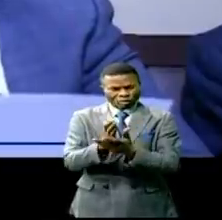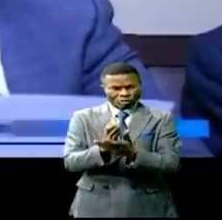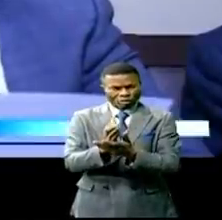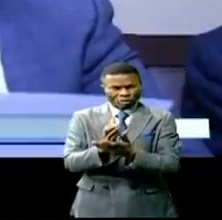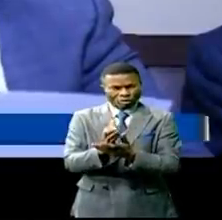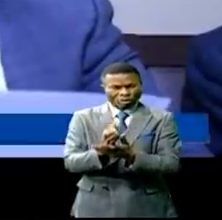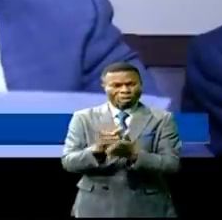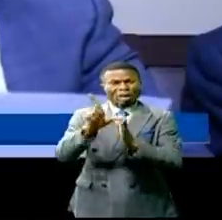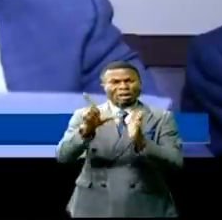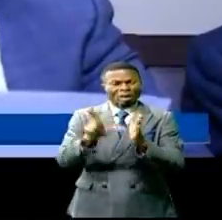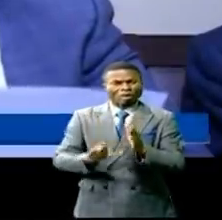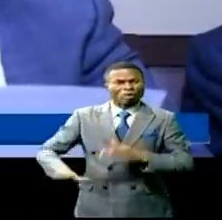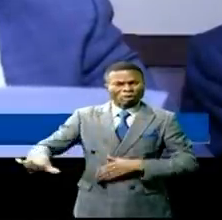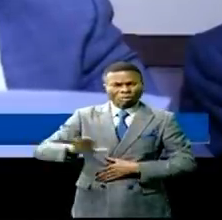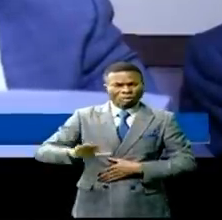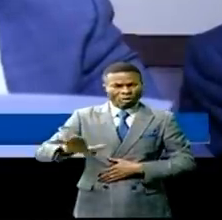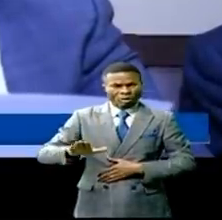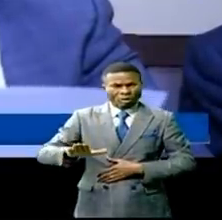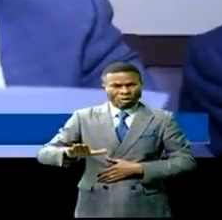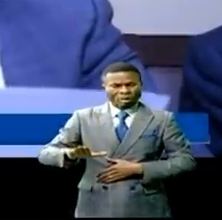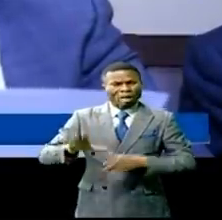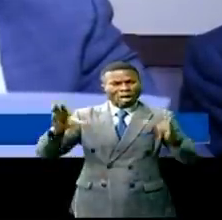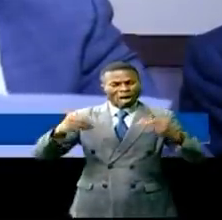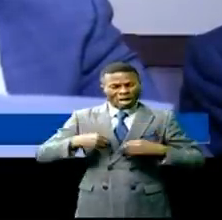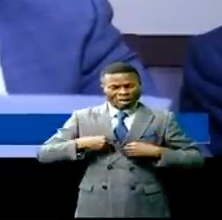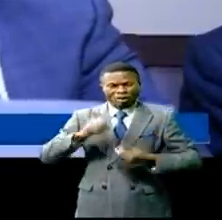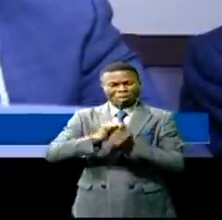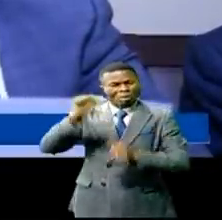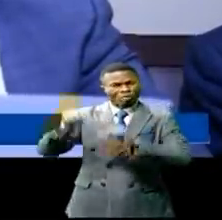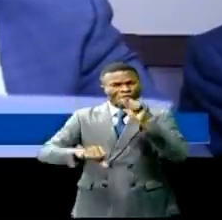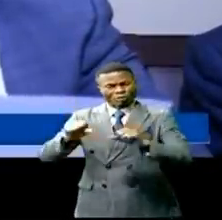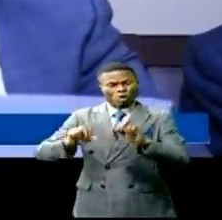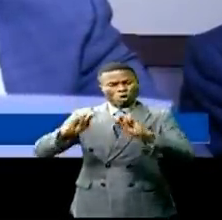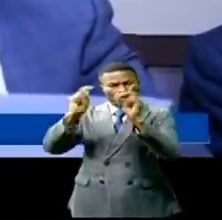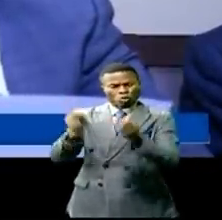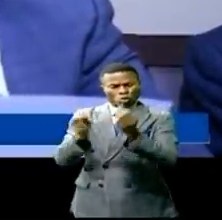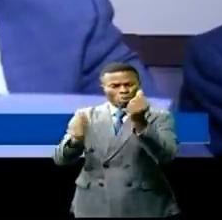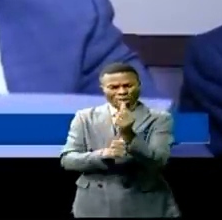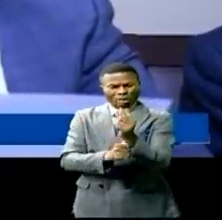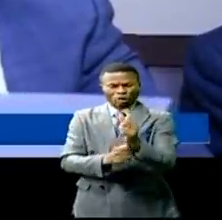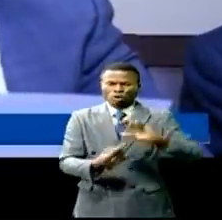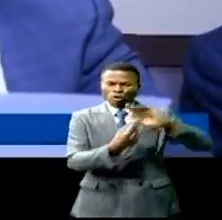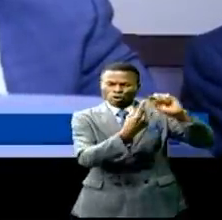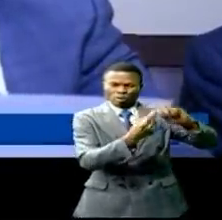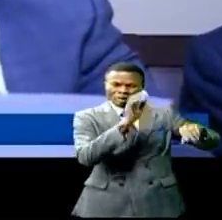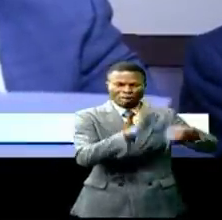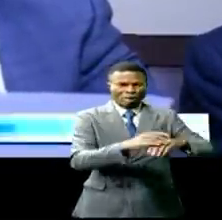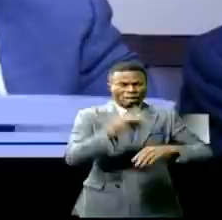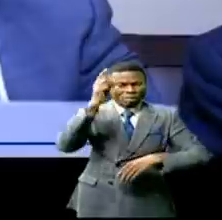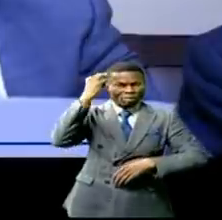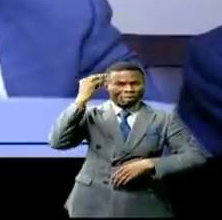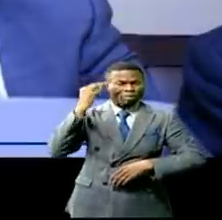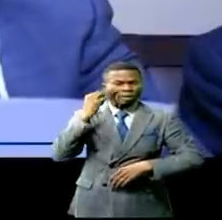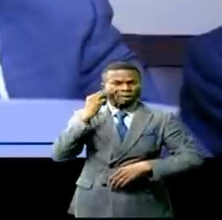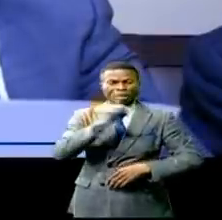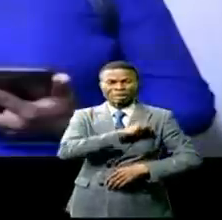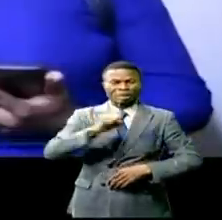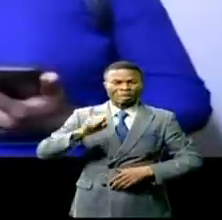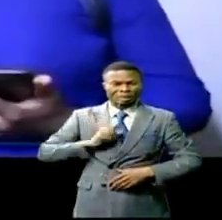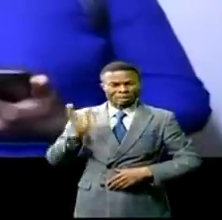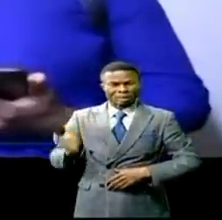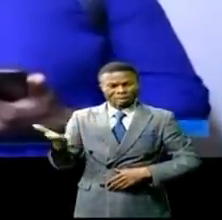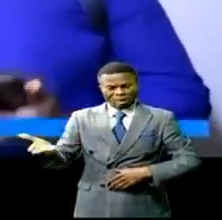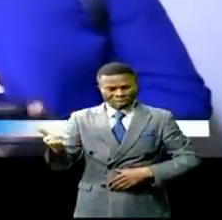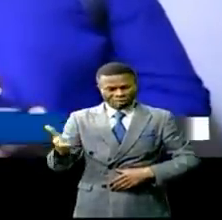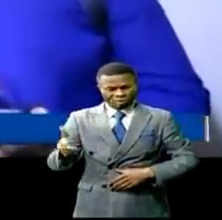notre pays mais bon ça que l'impunité pour une certaine catégorie de citoyens premier ministre honoraire aux sénateurs soit il la